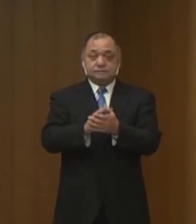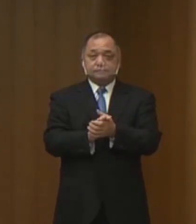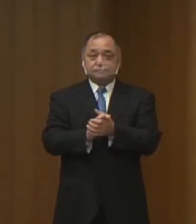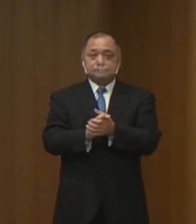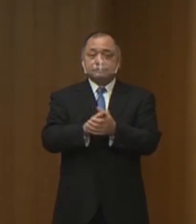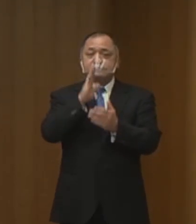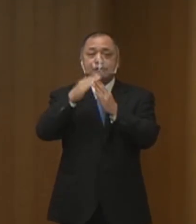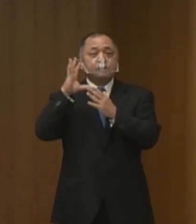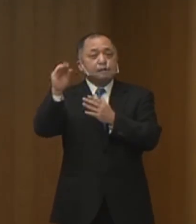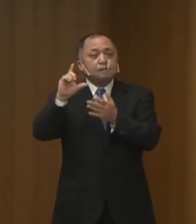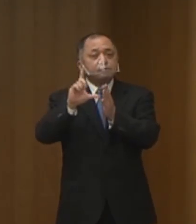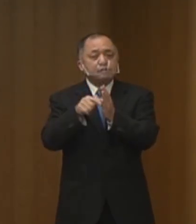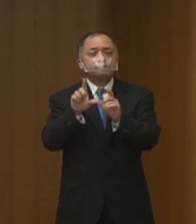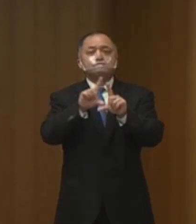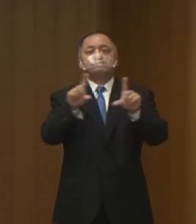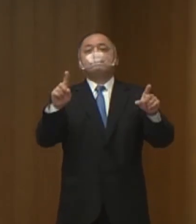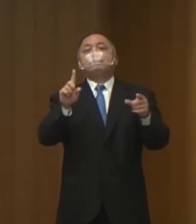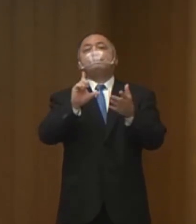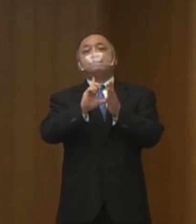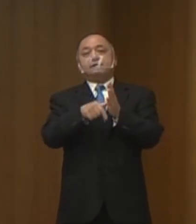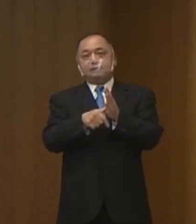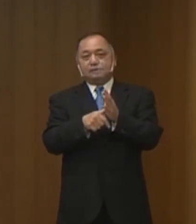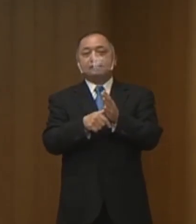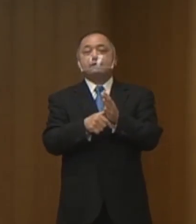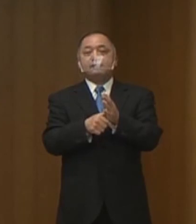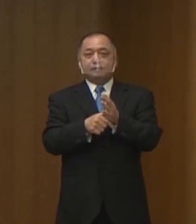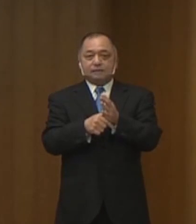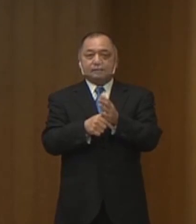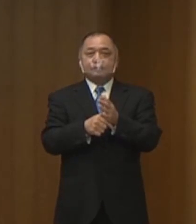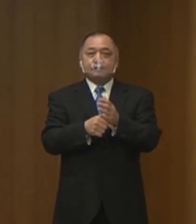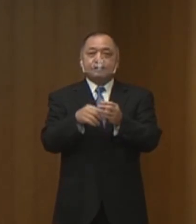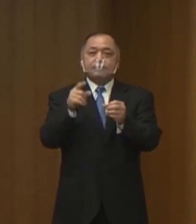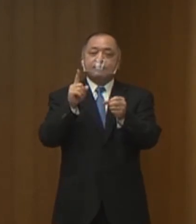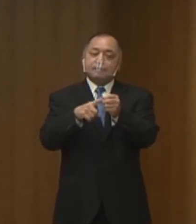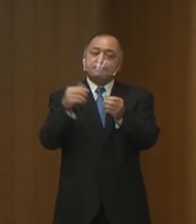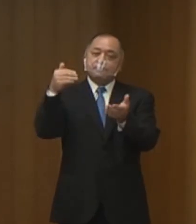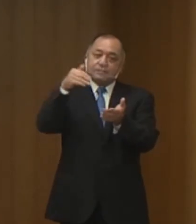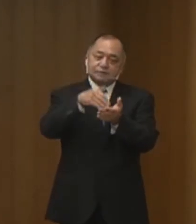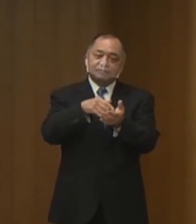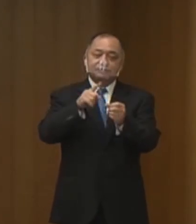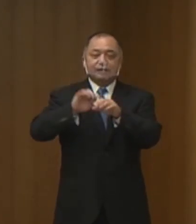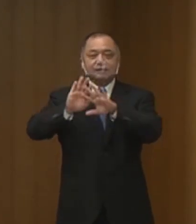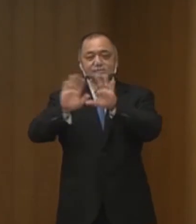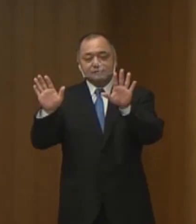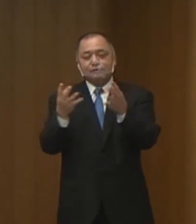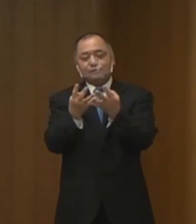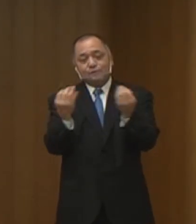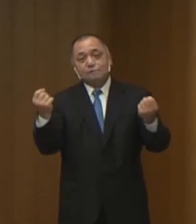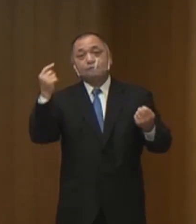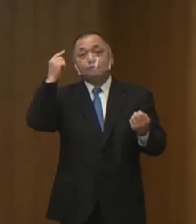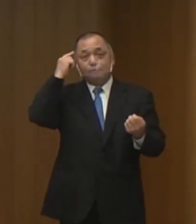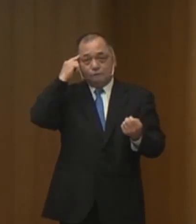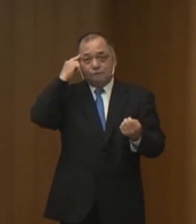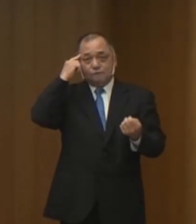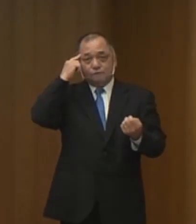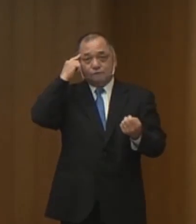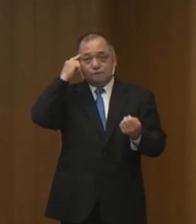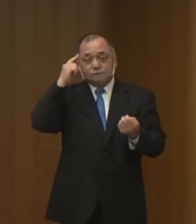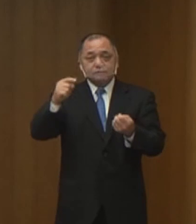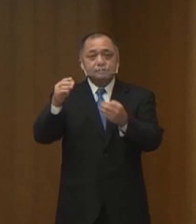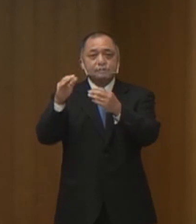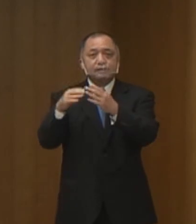するということが通常であればこの年末年始非常に多いわけでありますけれども、行き先の感染状況、現